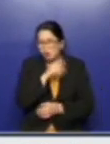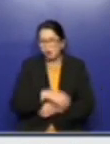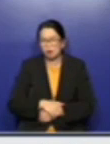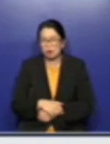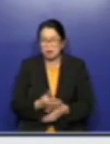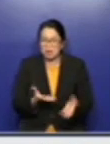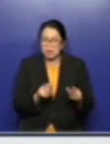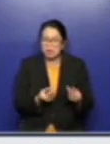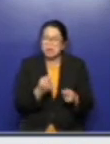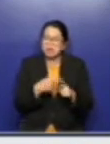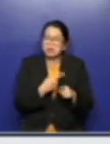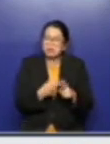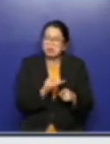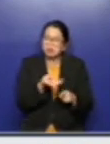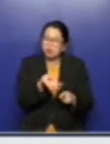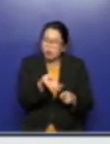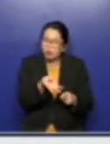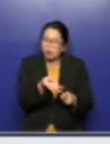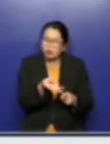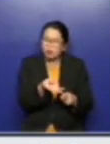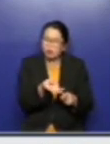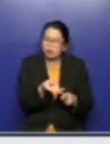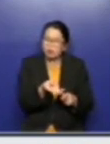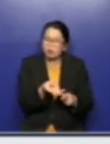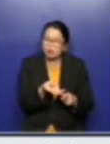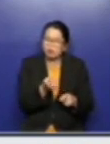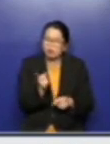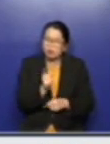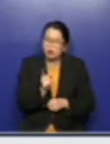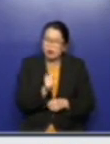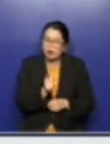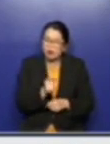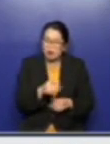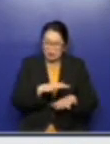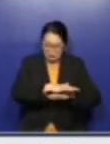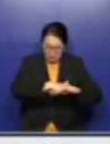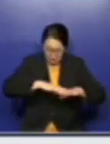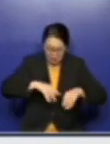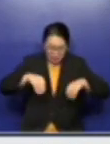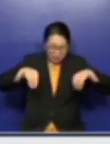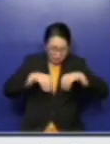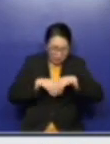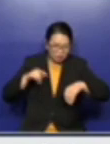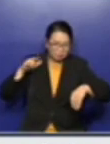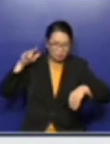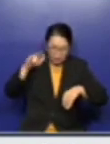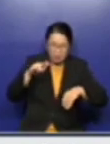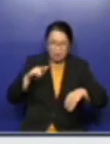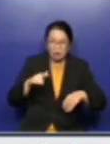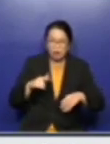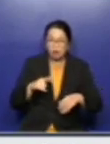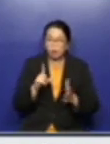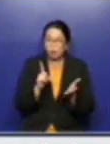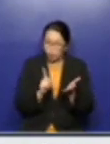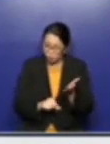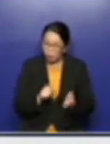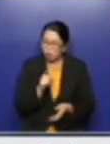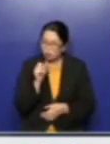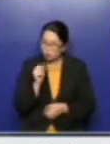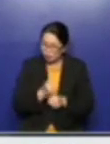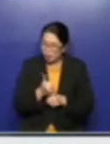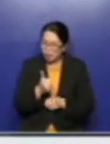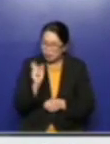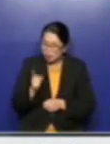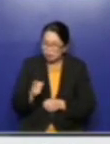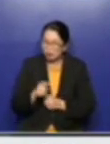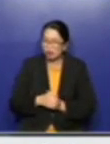บริษัทที่แต่งบัญชีให้ท่านหรือจะไม่แต่งผมไม่รู้นะครับแต่โดยพฤติกรรมของมนุษย์คนที่อยู่ในกรุงเทพมหานครอย่างผมแต่ทั้งชีวิต